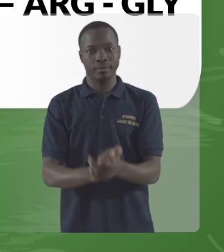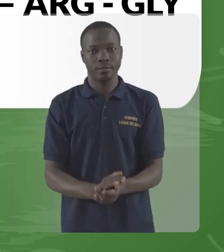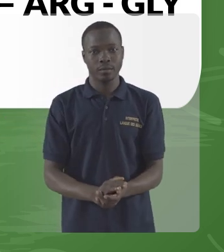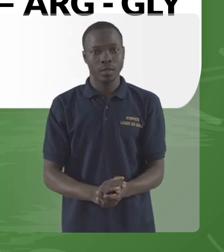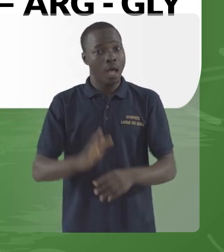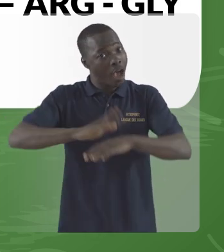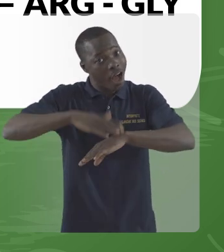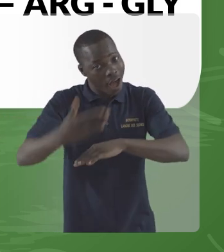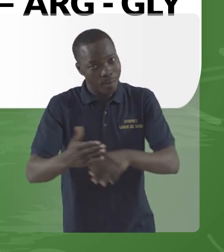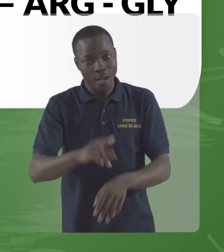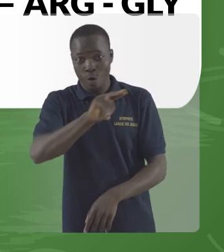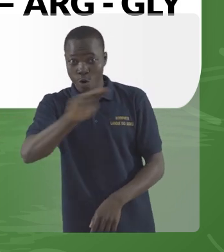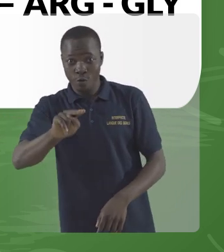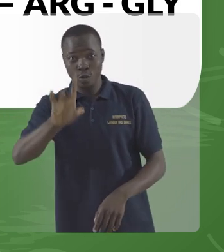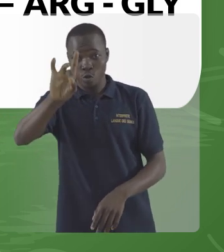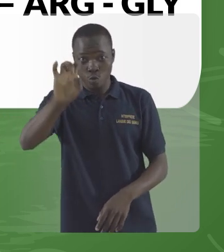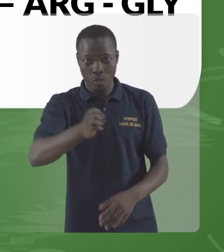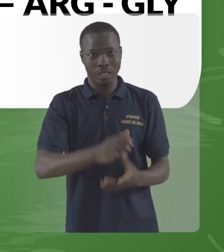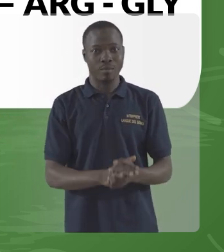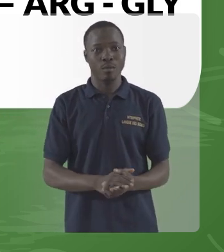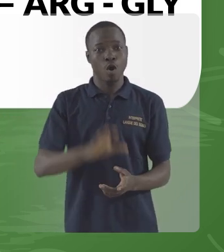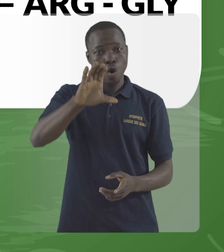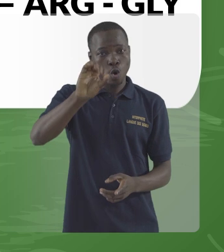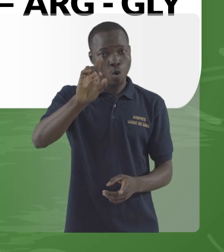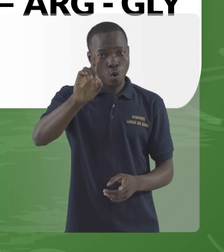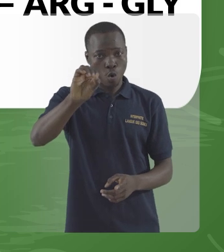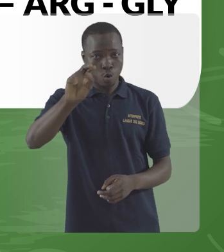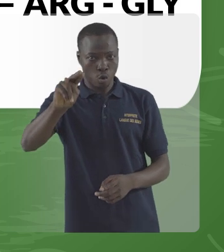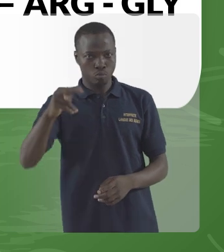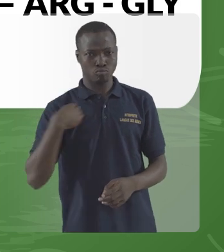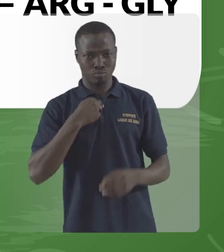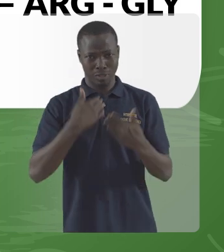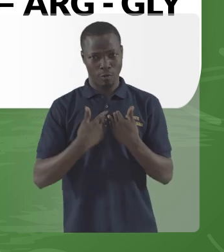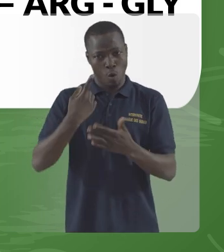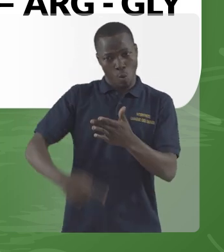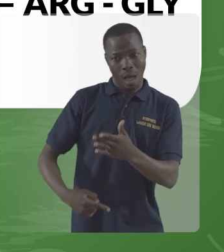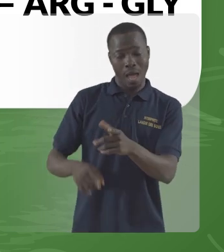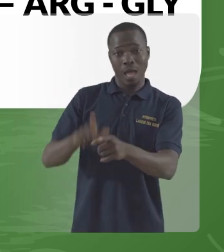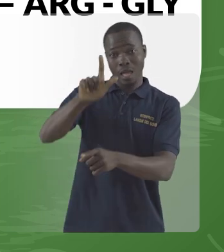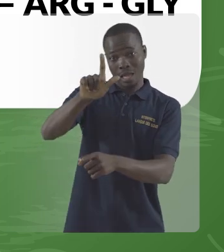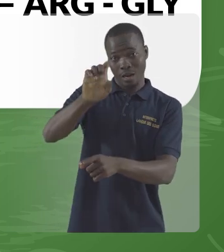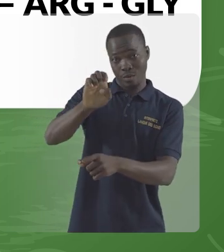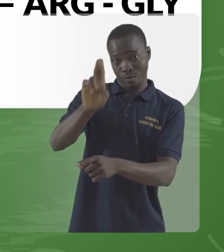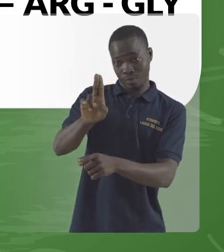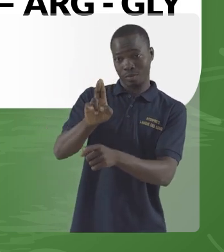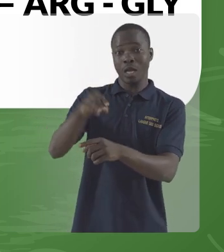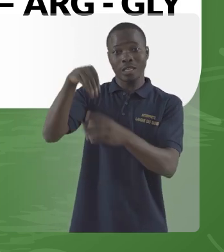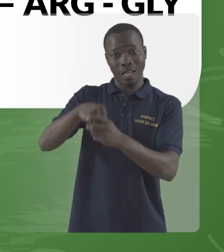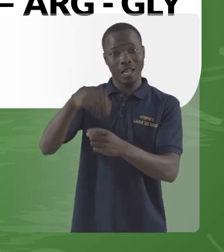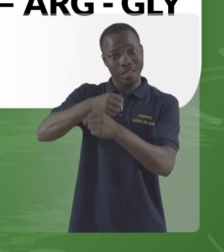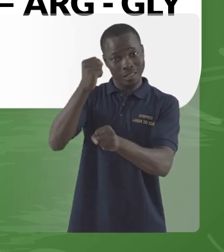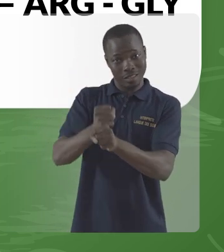Ensuite, au niveau du 8e codon, on obtient la leucine dans la